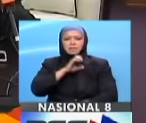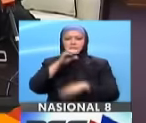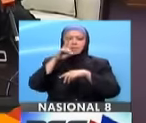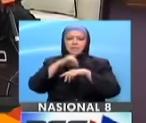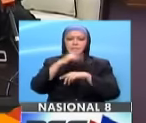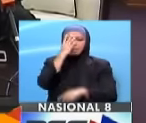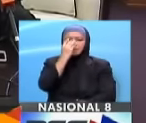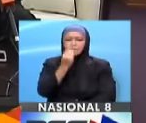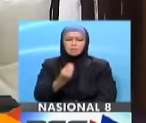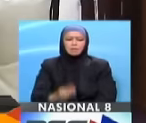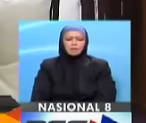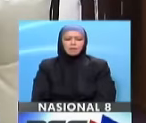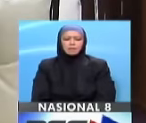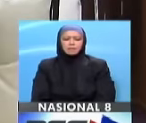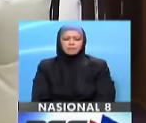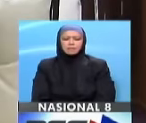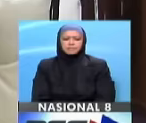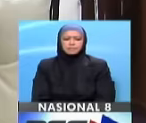Seremban.